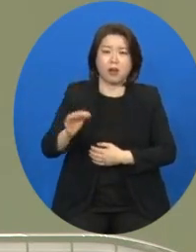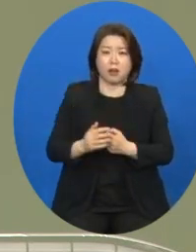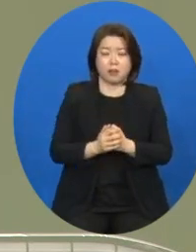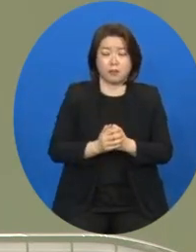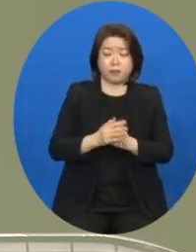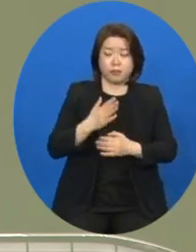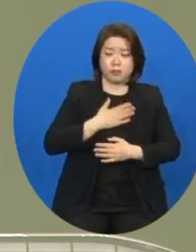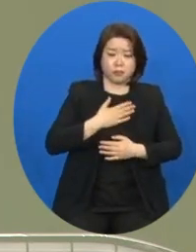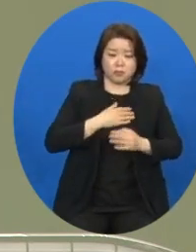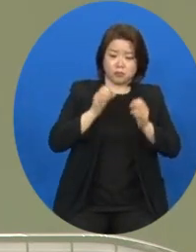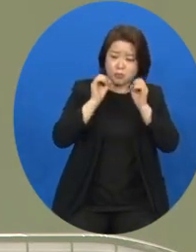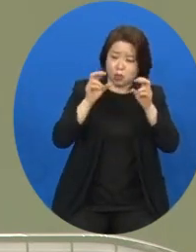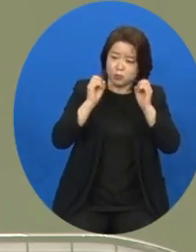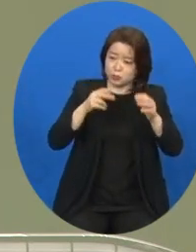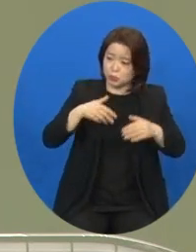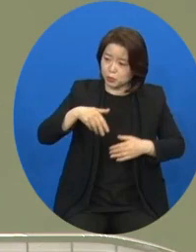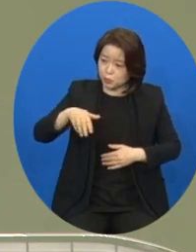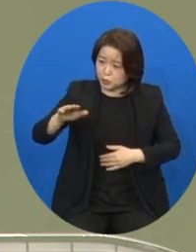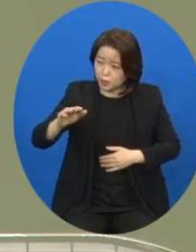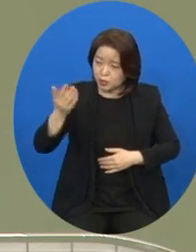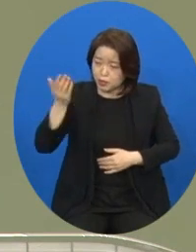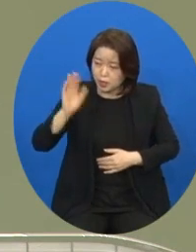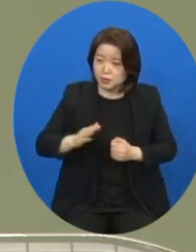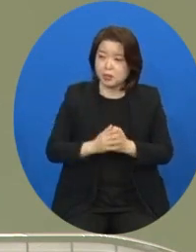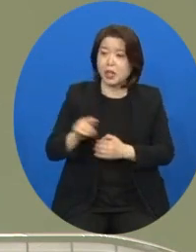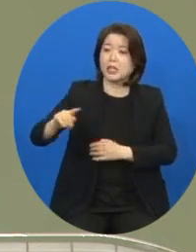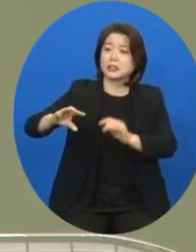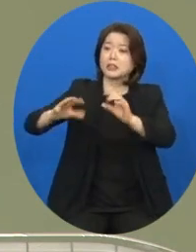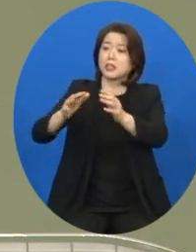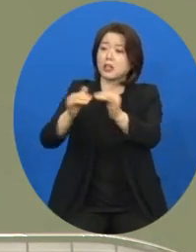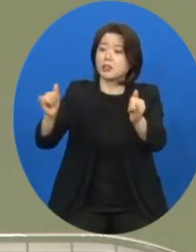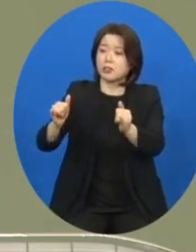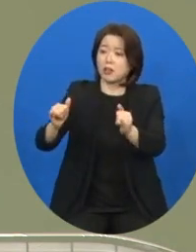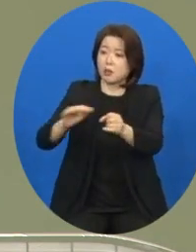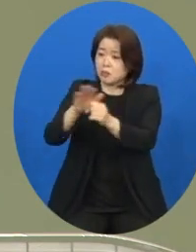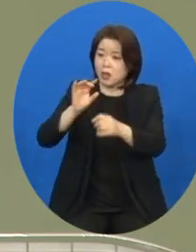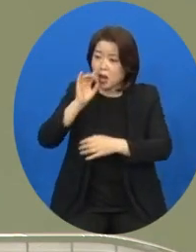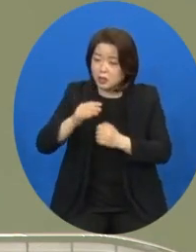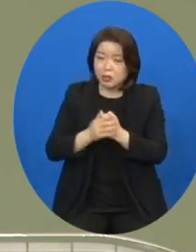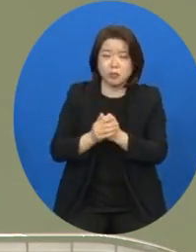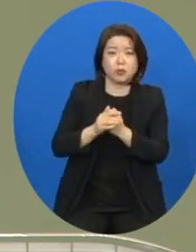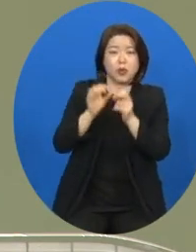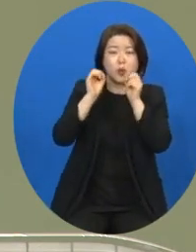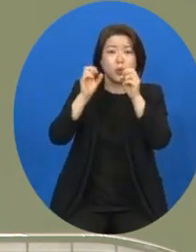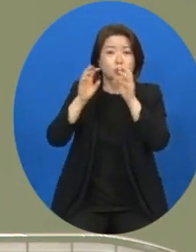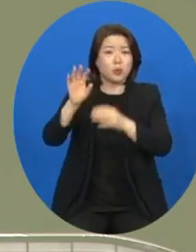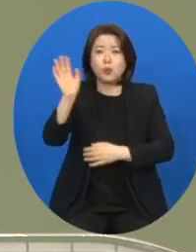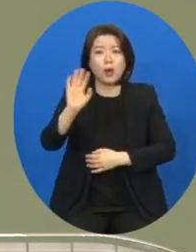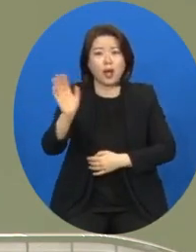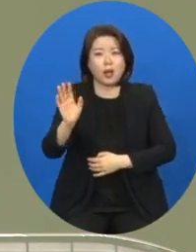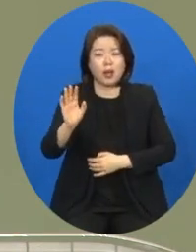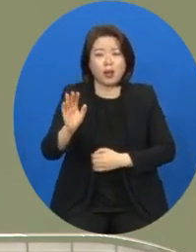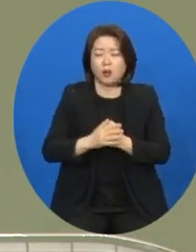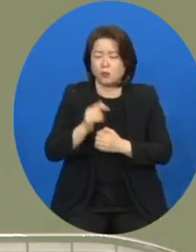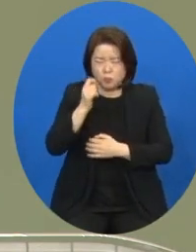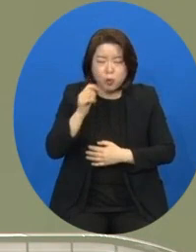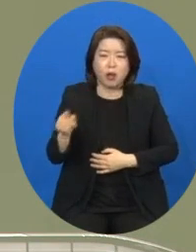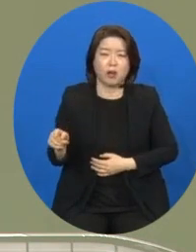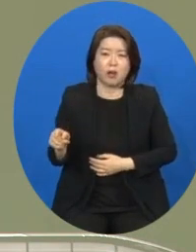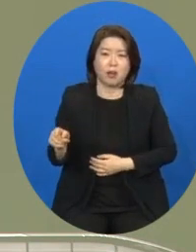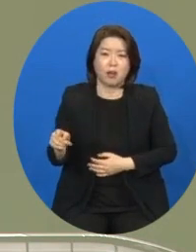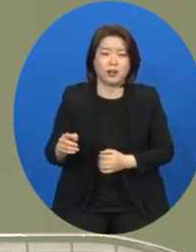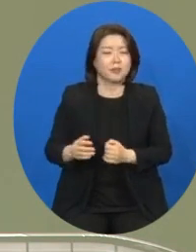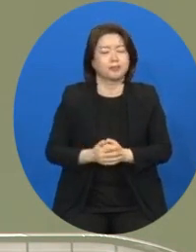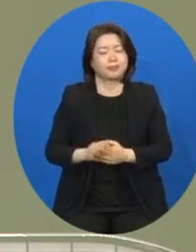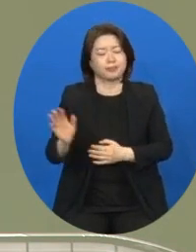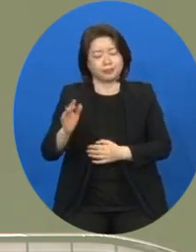선교사로 갔는데 그 나라 사람 사랑이 안 되면 선교를 할 수 있어요? 없어요? 못 하겠다고. 나 더